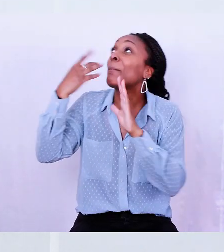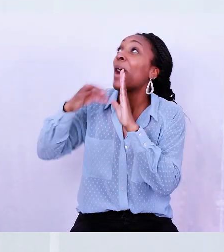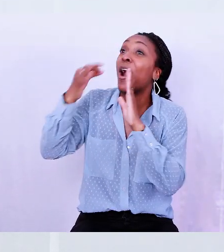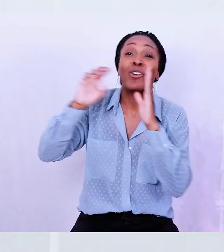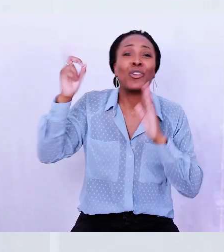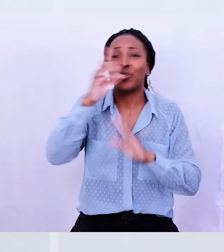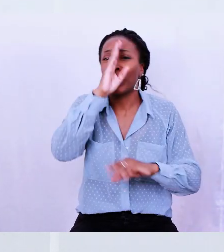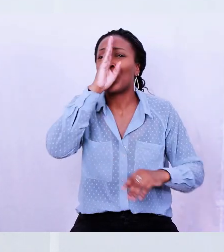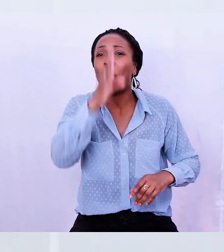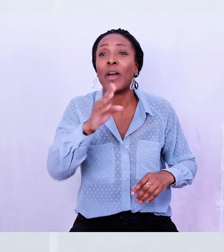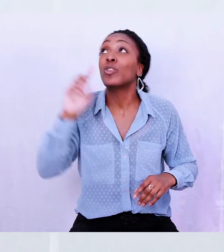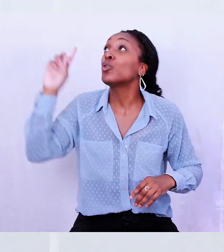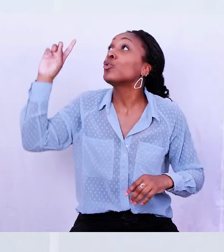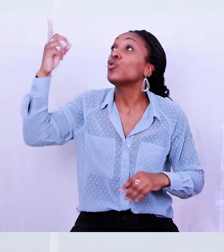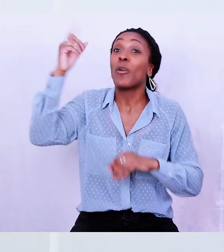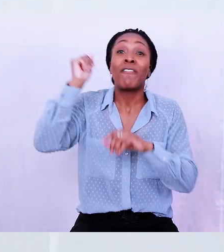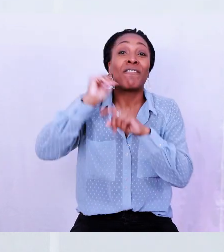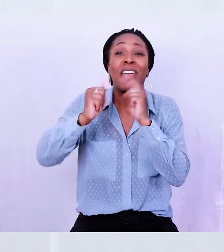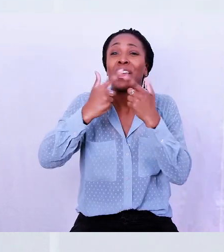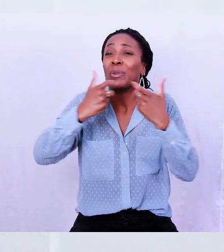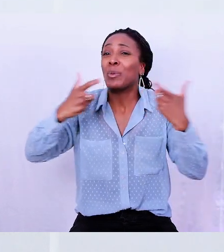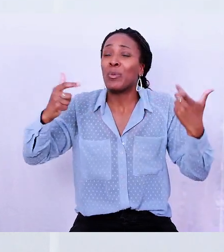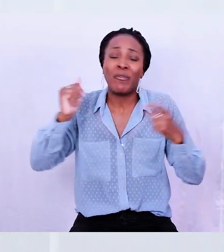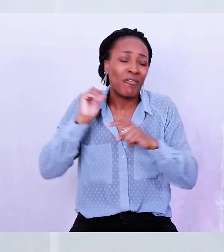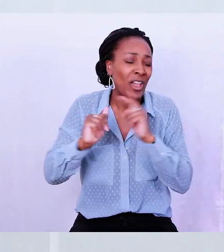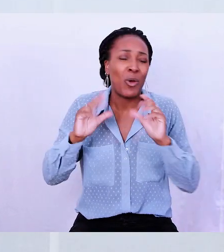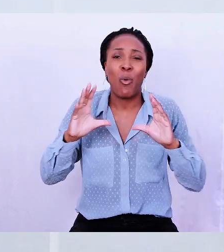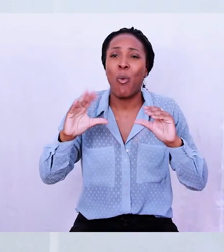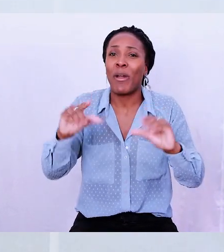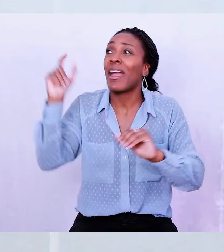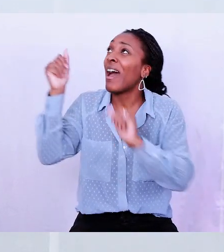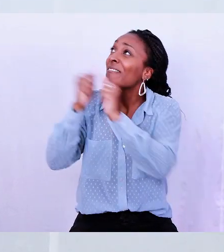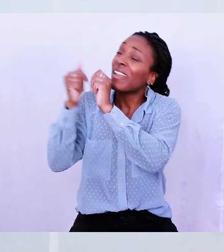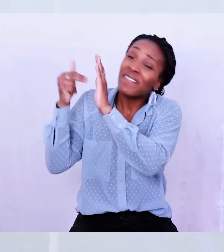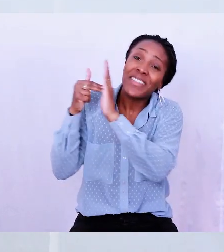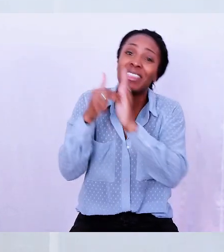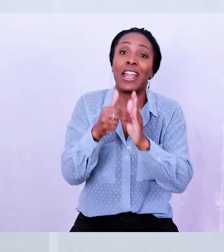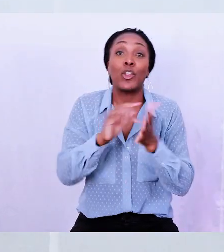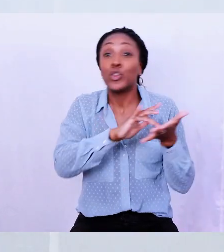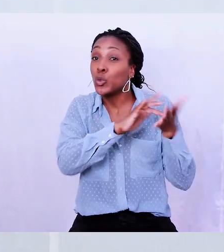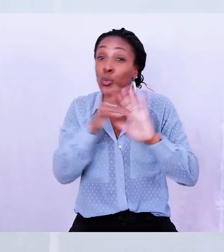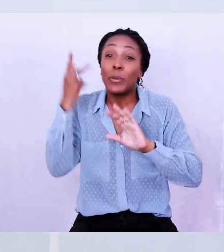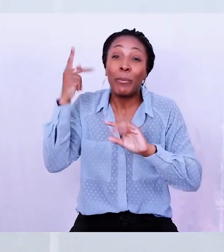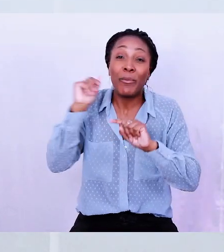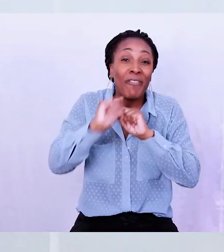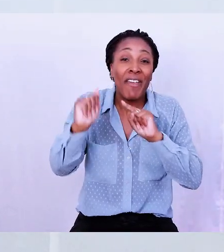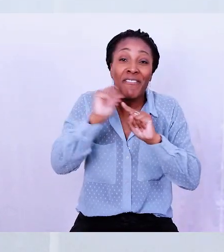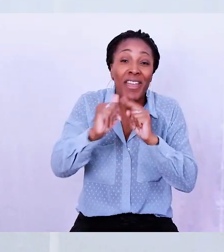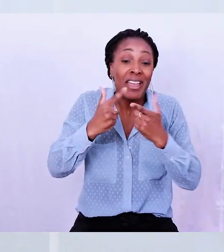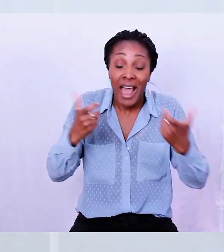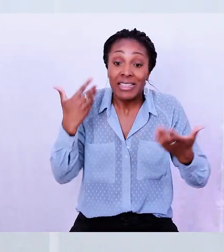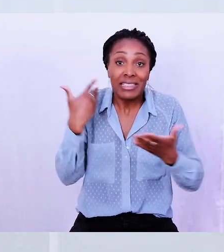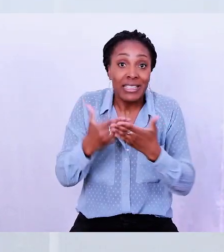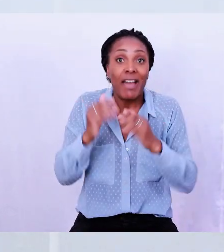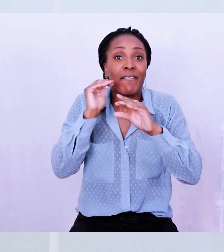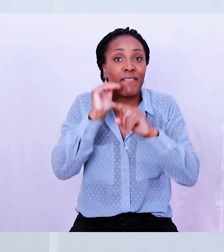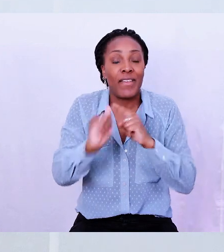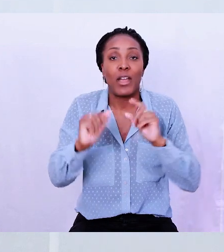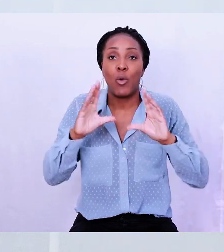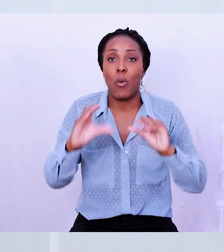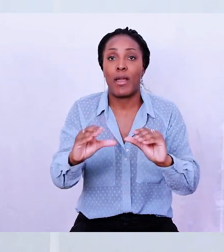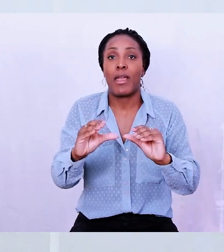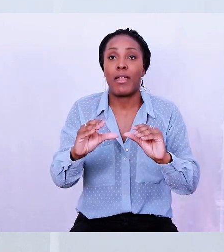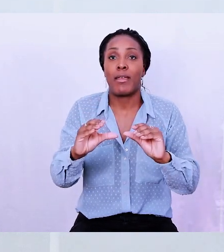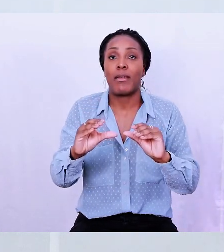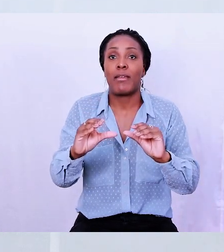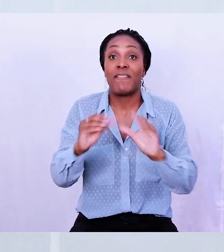ses œuvres s'accomplissent avec fidélité. Amen. Toutes ses œuvres s'accomplissent avec fidélité. C'est ça l'espérance du